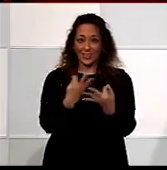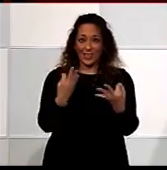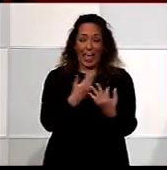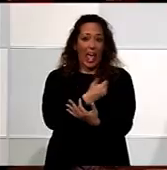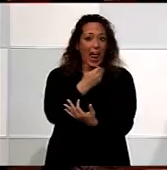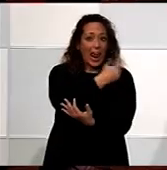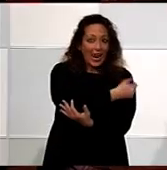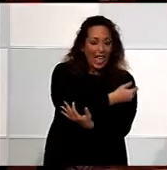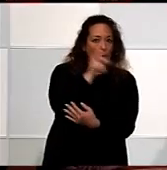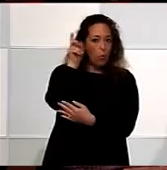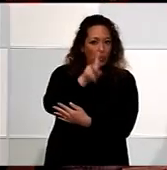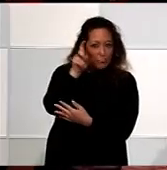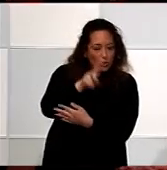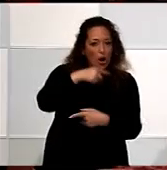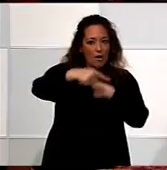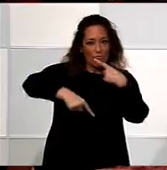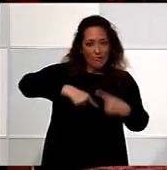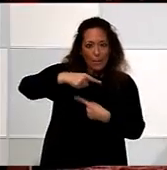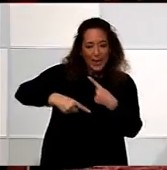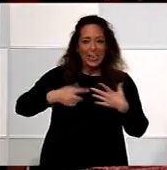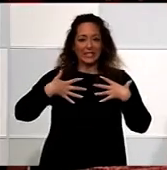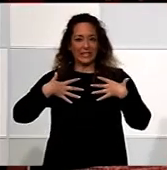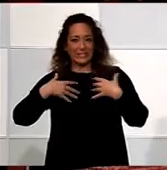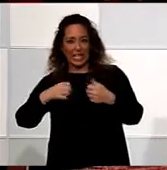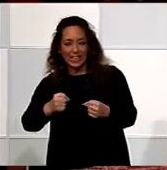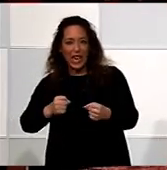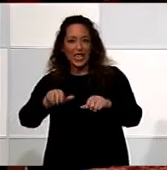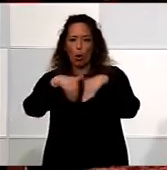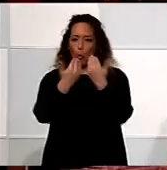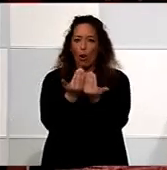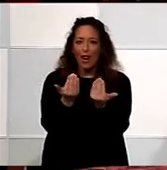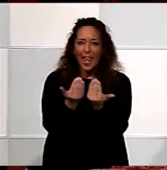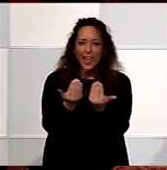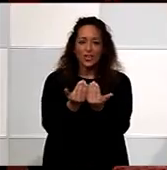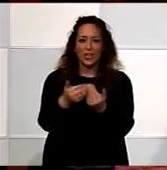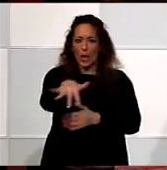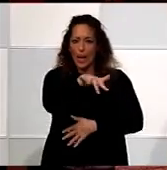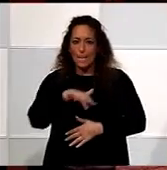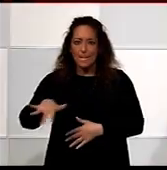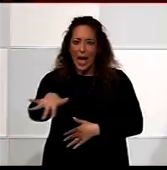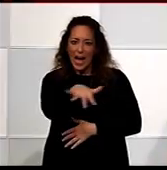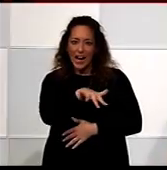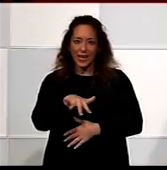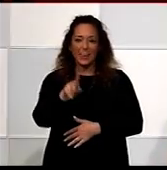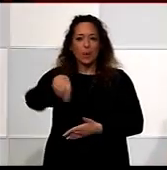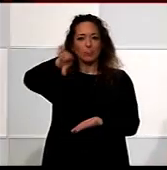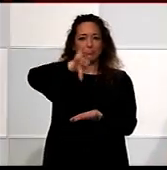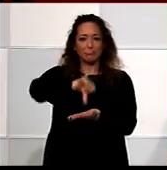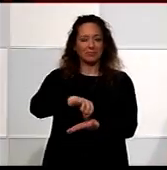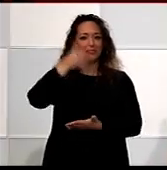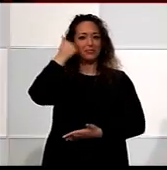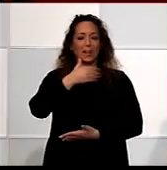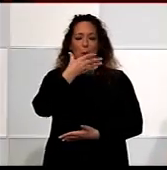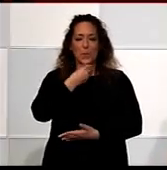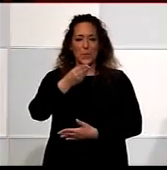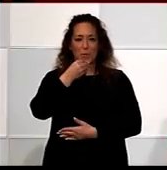vostres mestres, dels vostres sanitaris, de l'escola, del barri i d'aquesta bonica ciutat. Avui